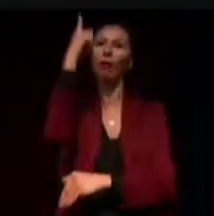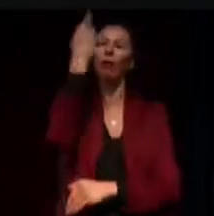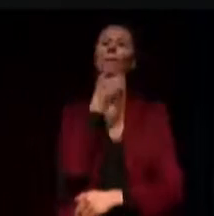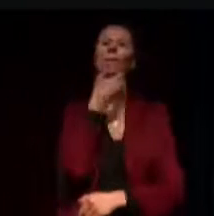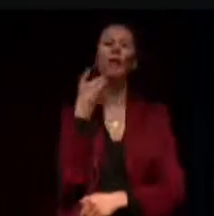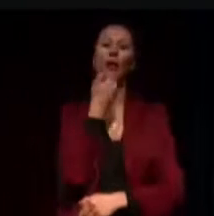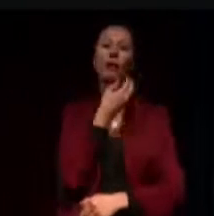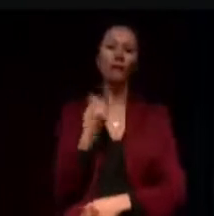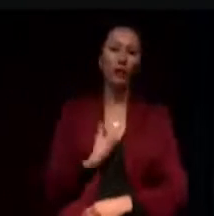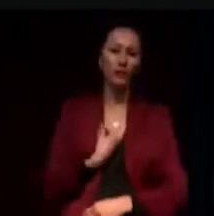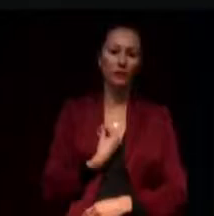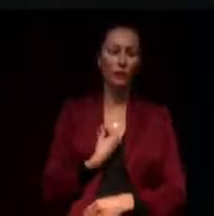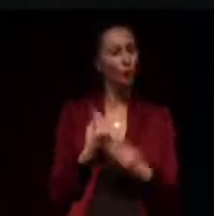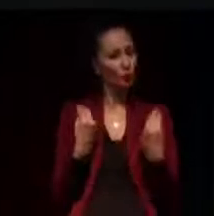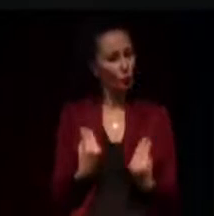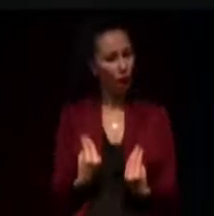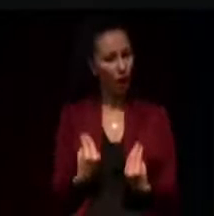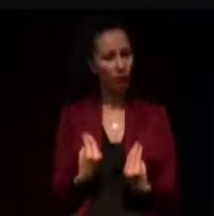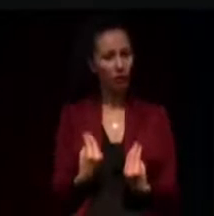versin. Güzel.